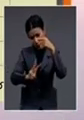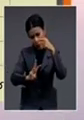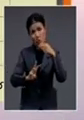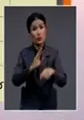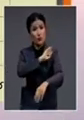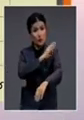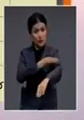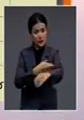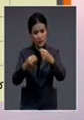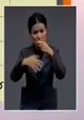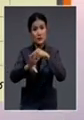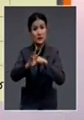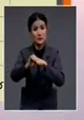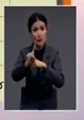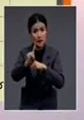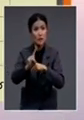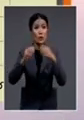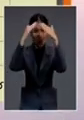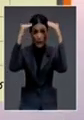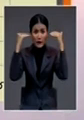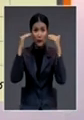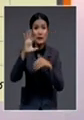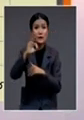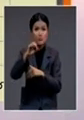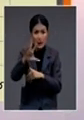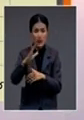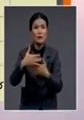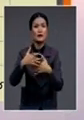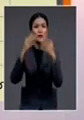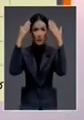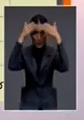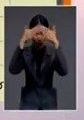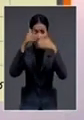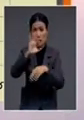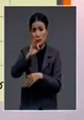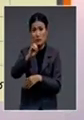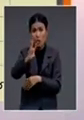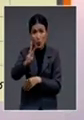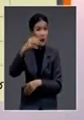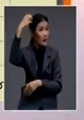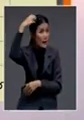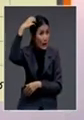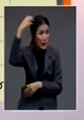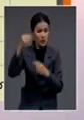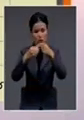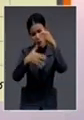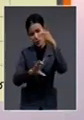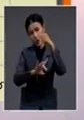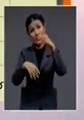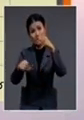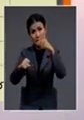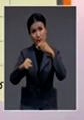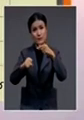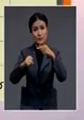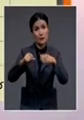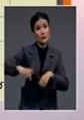ปินส์อยู่อันดับที่71เวียดนามอันดับที่95อินโดนีเซียอันดับที่96สปป.ลาวอยู่อันดับที่110กัมพูชาอัน